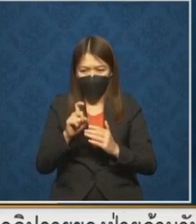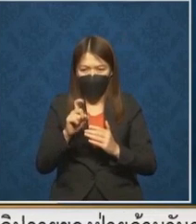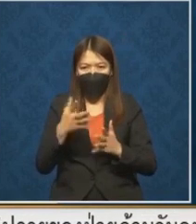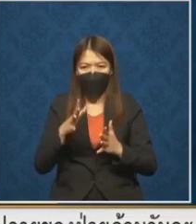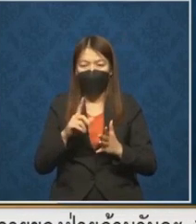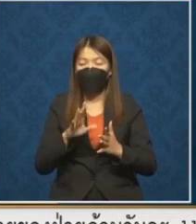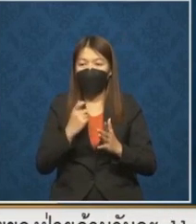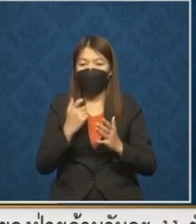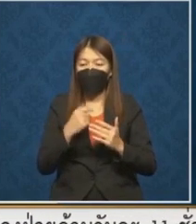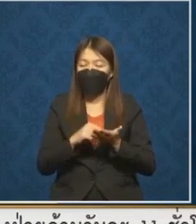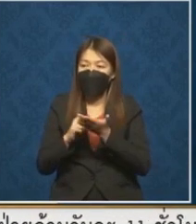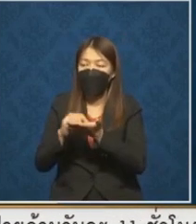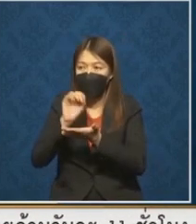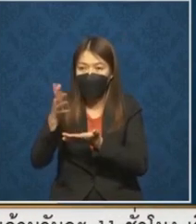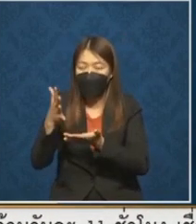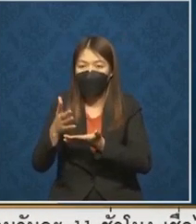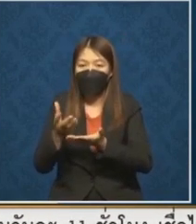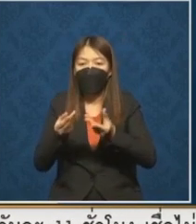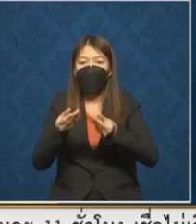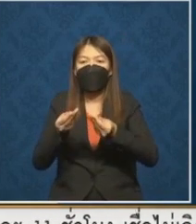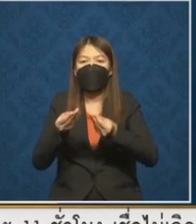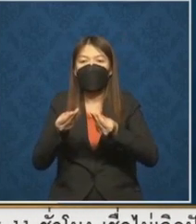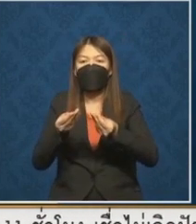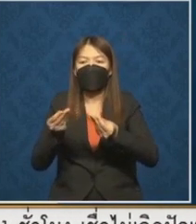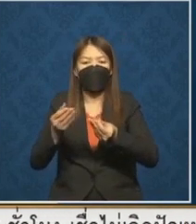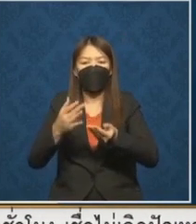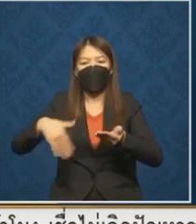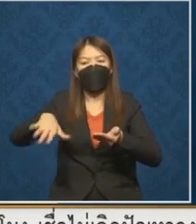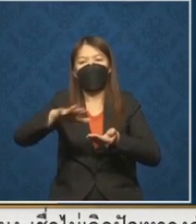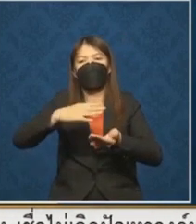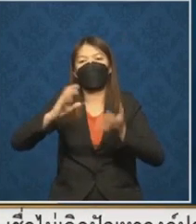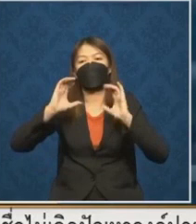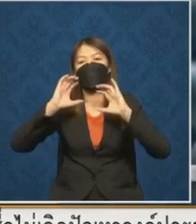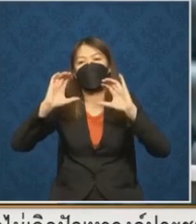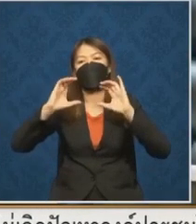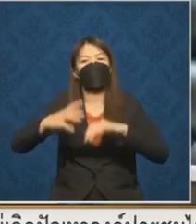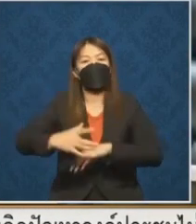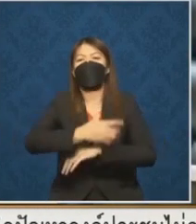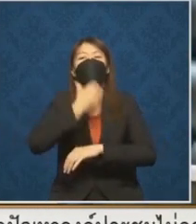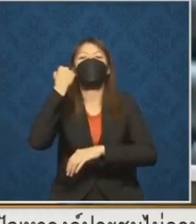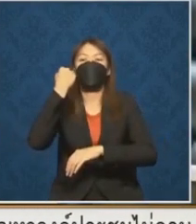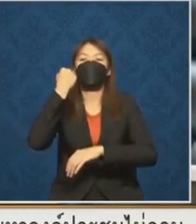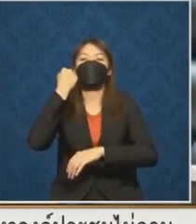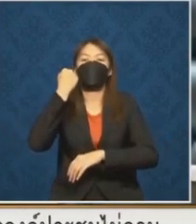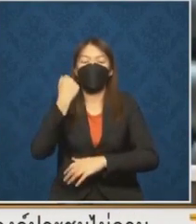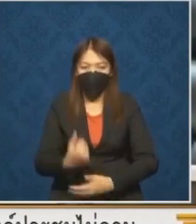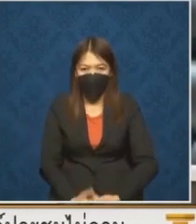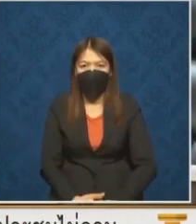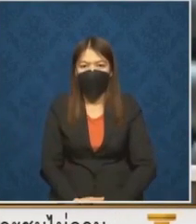ไม่ไปแแดงตัว ก็ลดลงที่ทั้งหมดเป็นที่คิการพิสูจ์จบไป